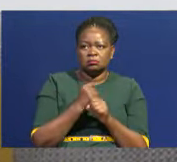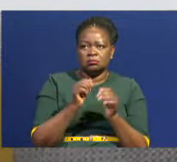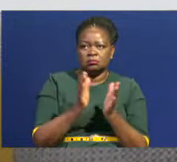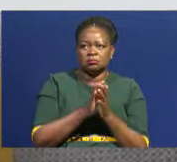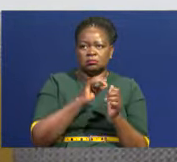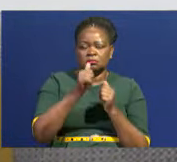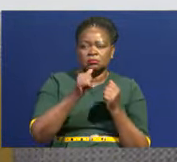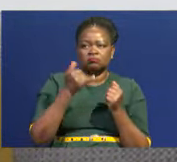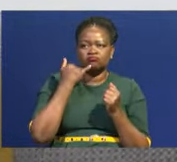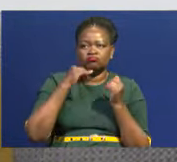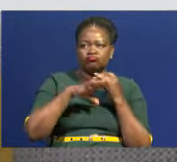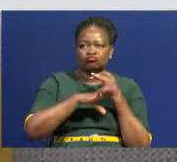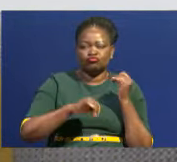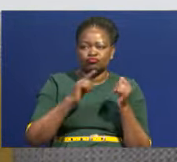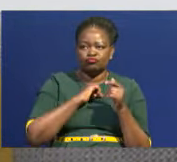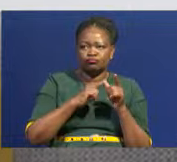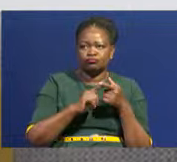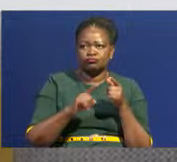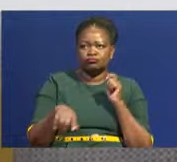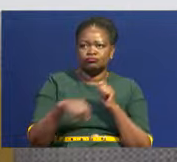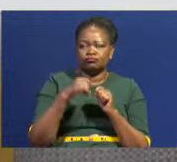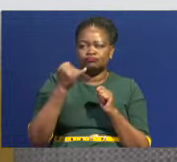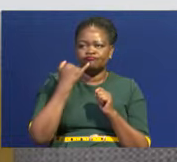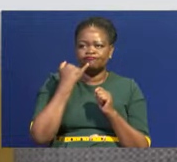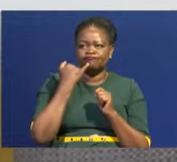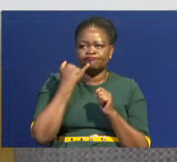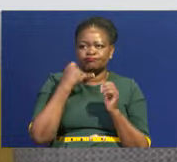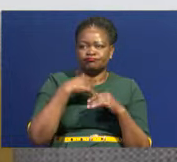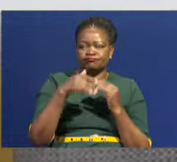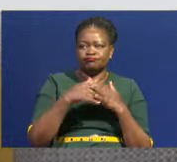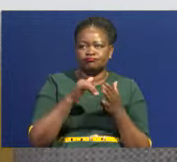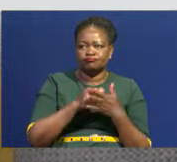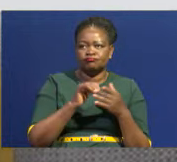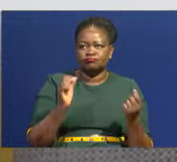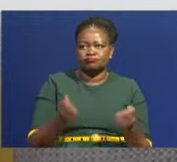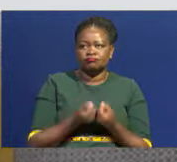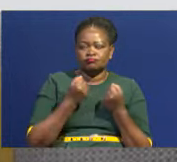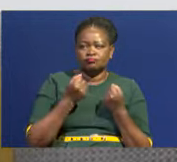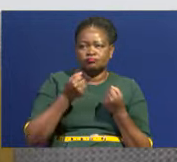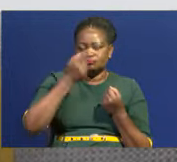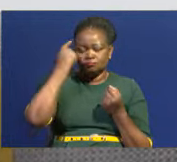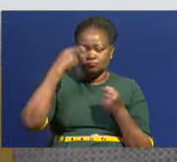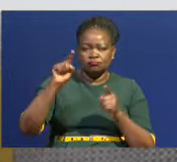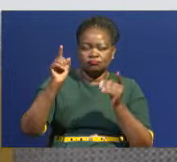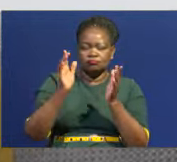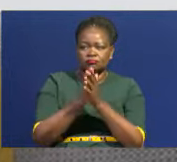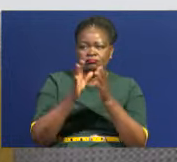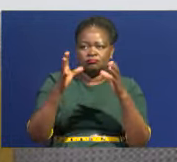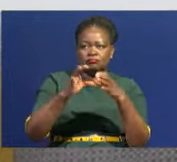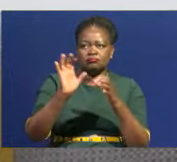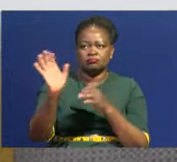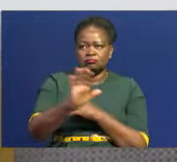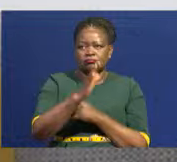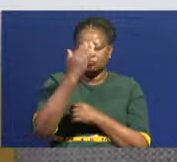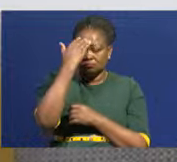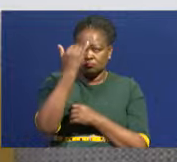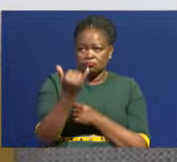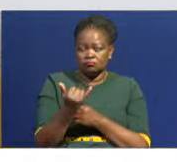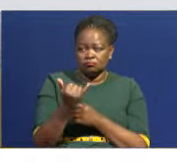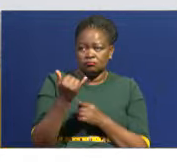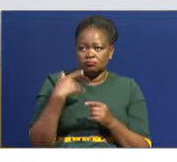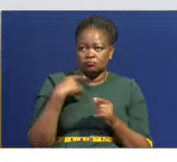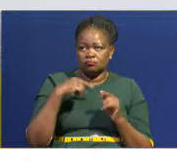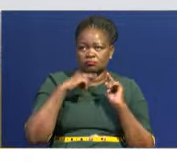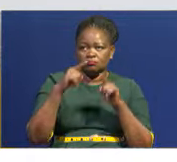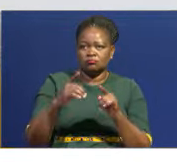Mwingine alibiwa simu, mwingine alivunjiwa simu. Hiyo yote ilifanyika na yeye na watu wake. Sababu gani? Mimi